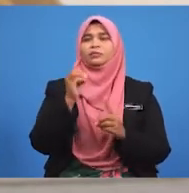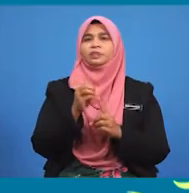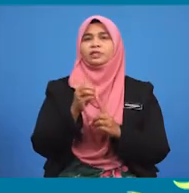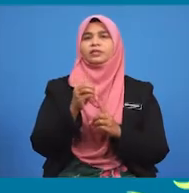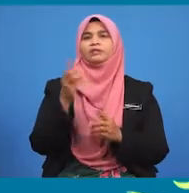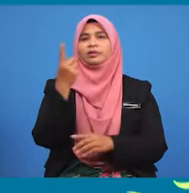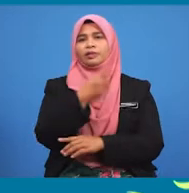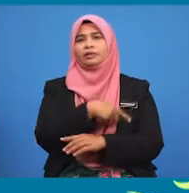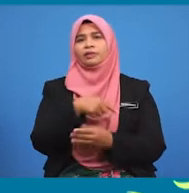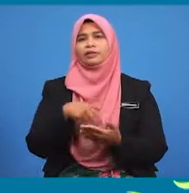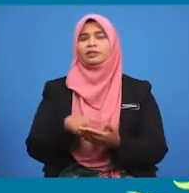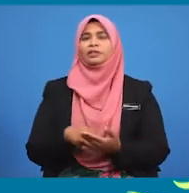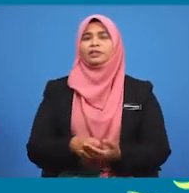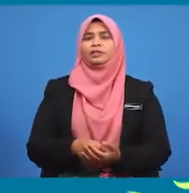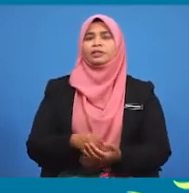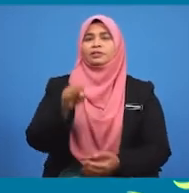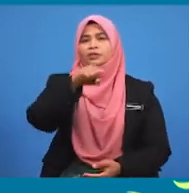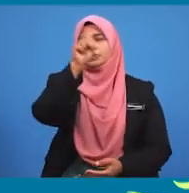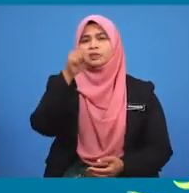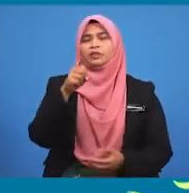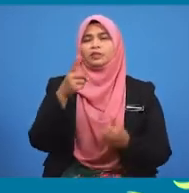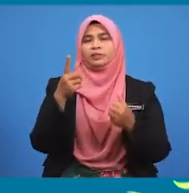jawapan yang betul. Soalan yang pertama,